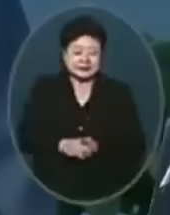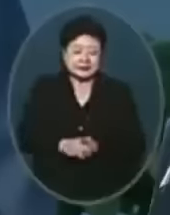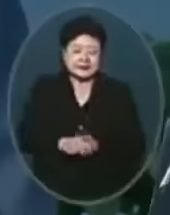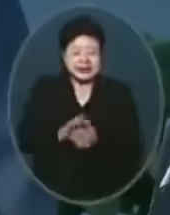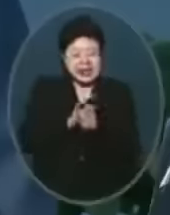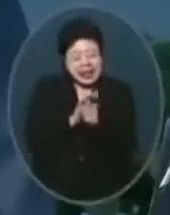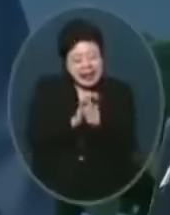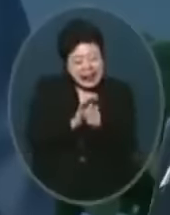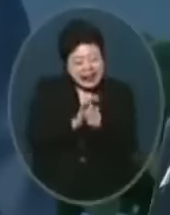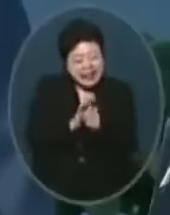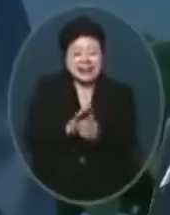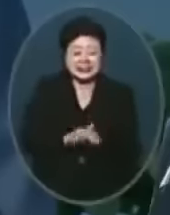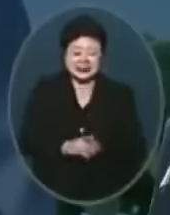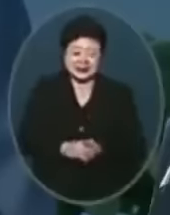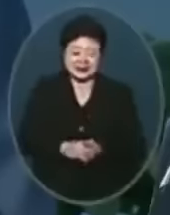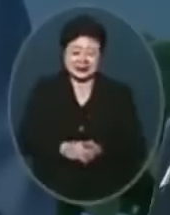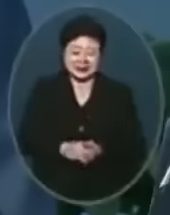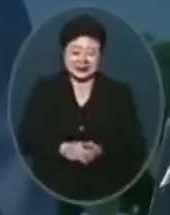달래서